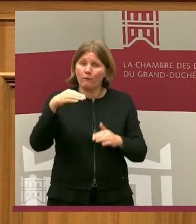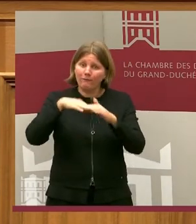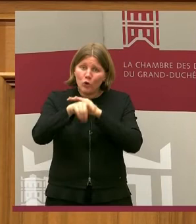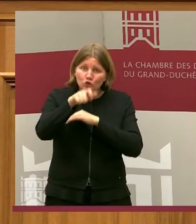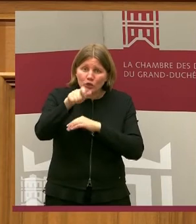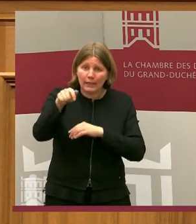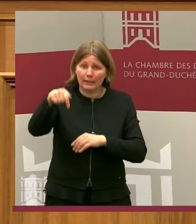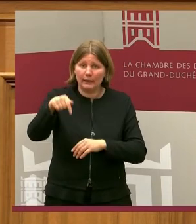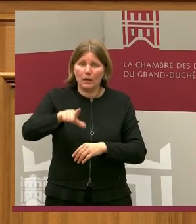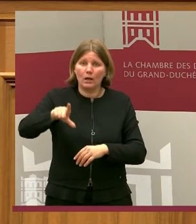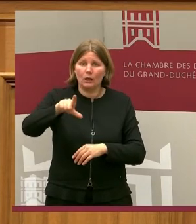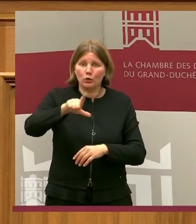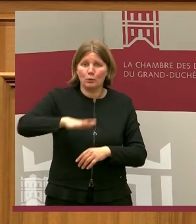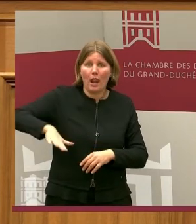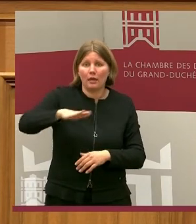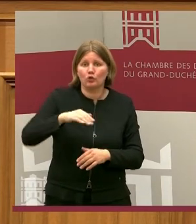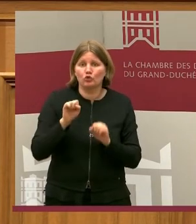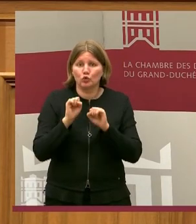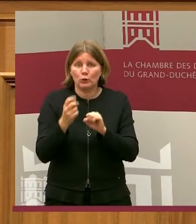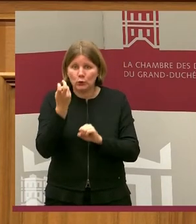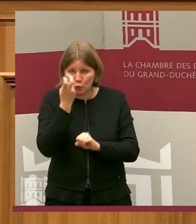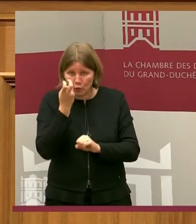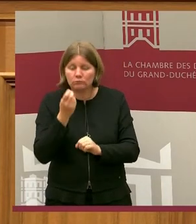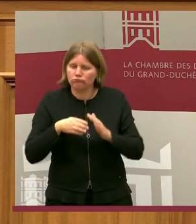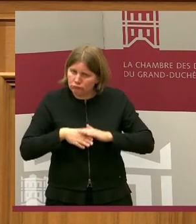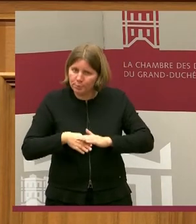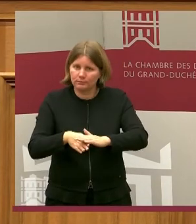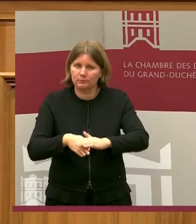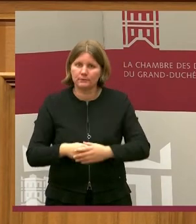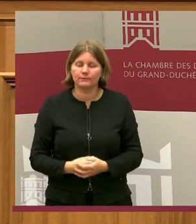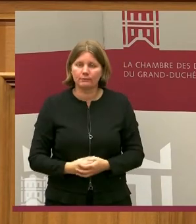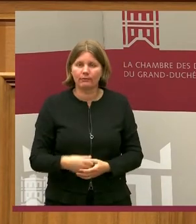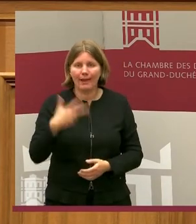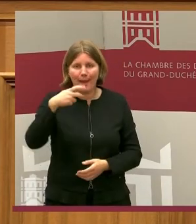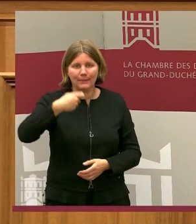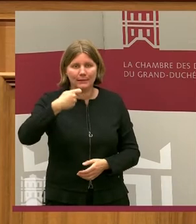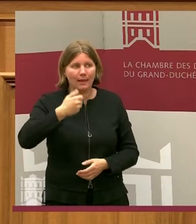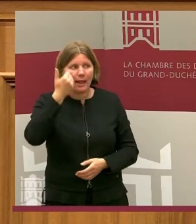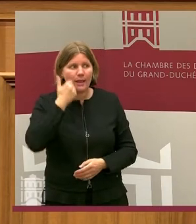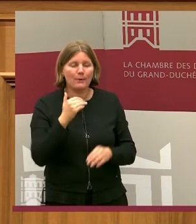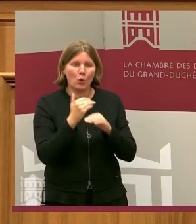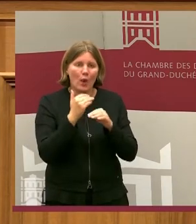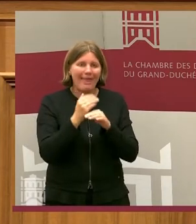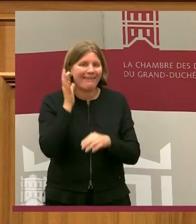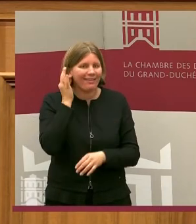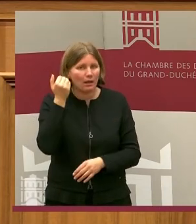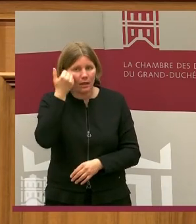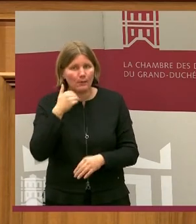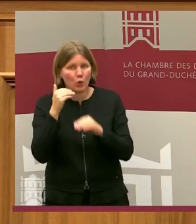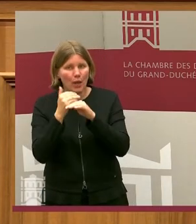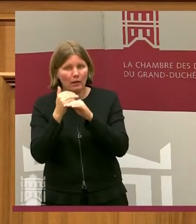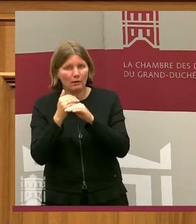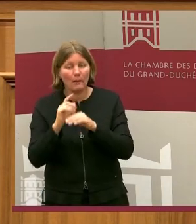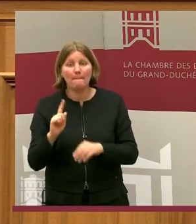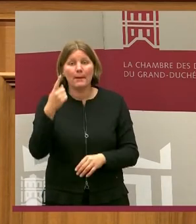die hier im Land Schutz sichern. Herr Präsident, liebe Kolleginnen und Kollegen, der Premier hat das ignoriert von einer